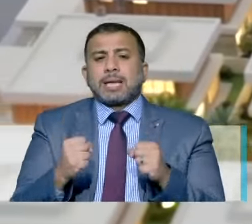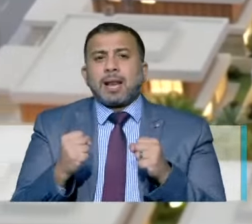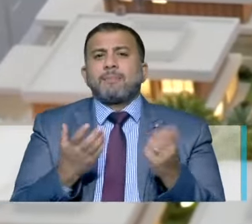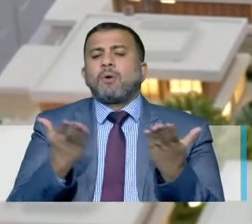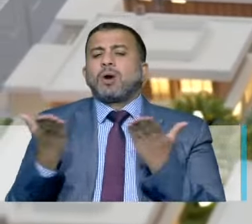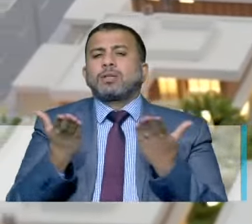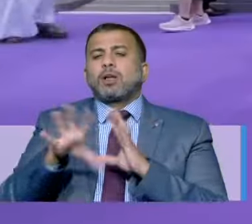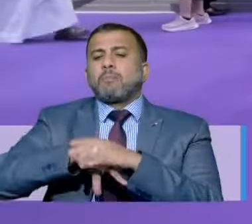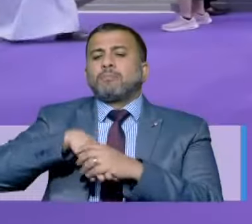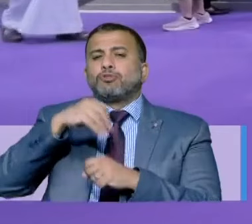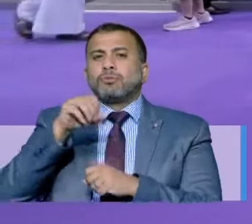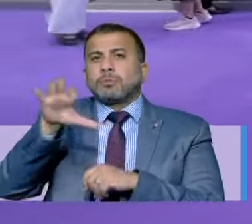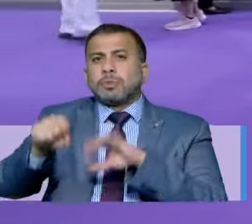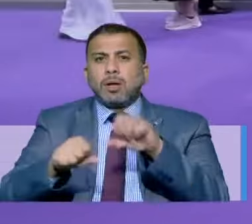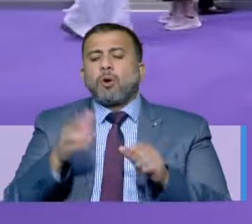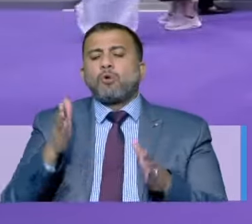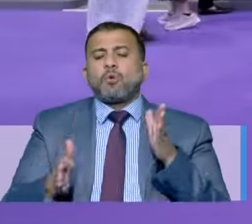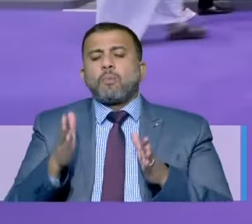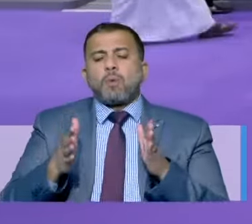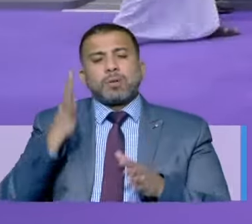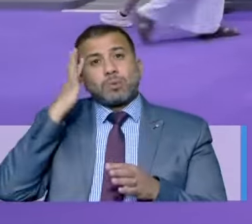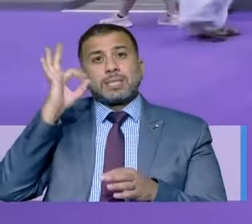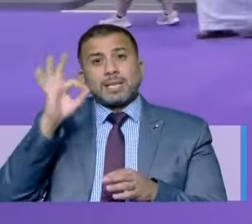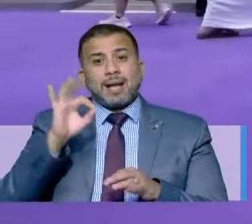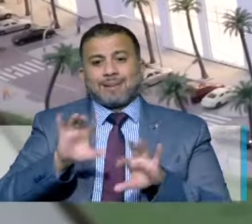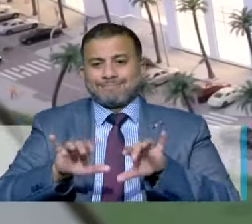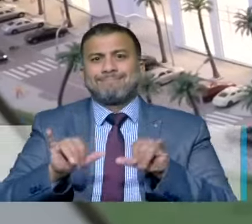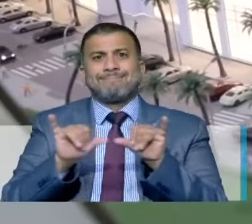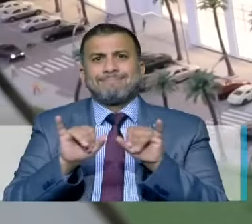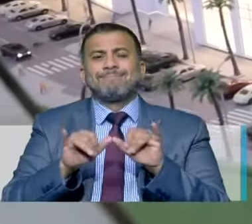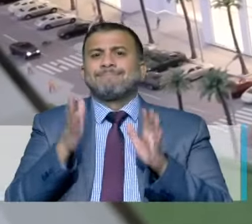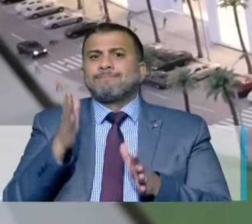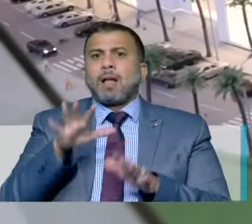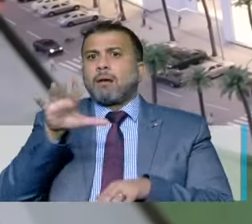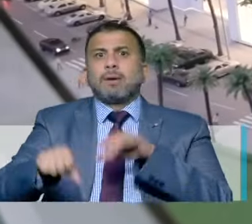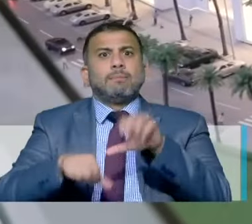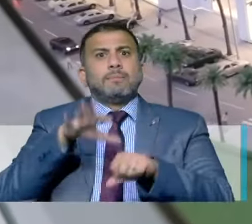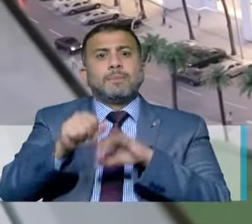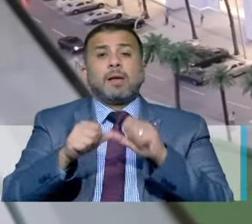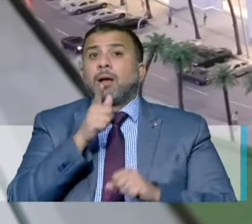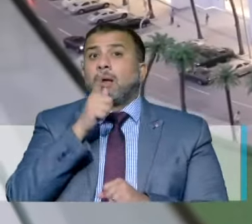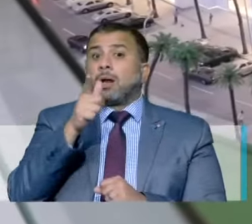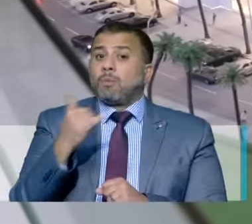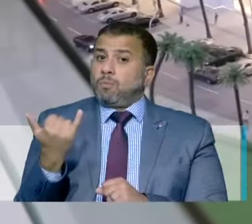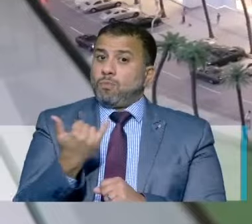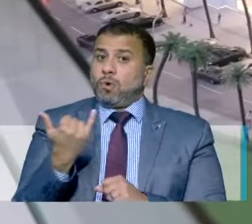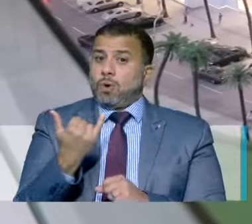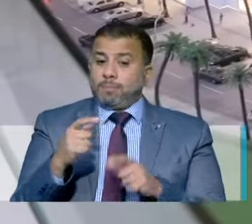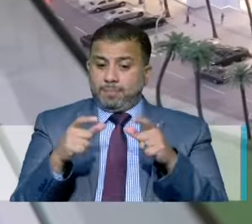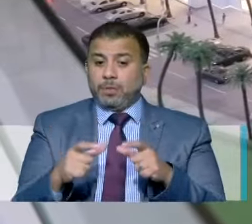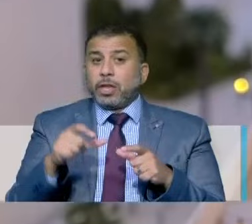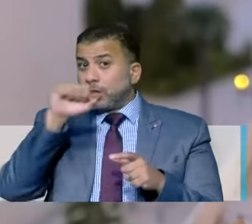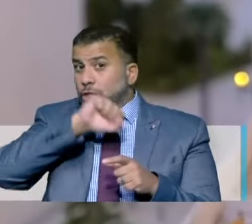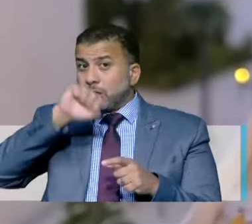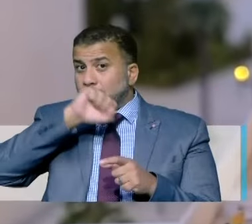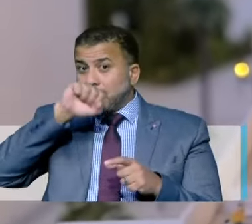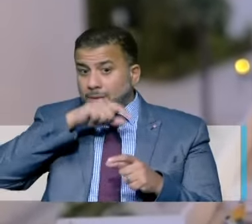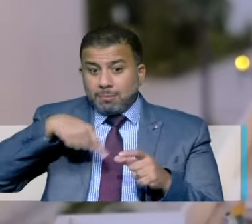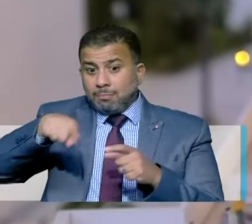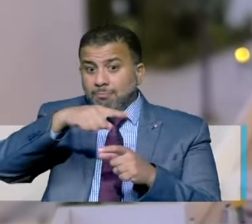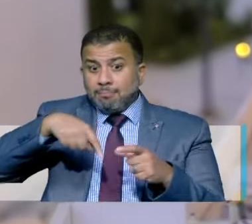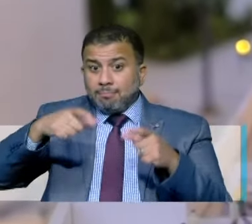وإدارة المشاريع والروبوتات والذكاء الاصطناعي، وكل ذلك يؤكد مكانة إمارة الشارقة